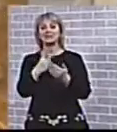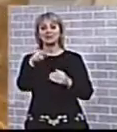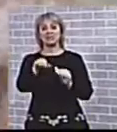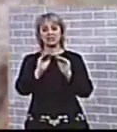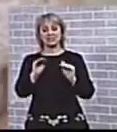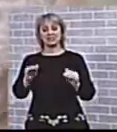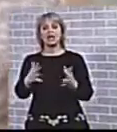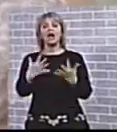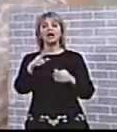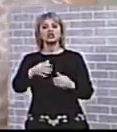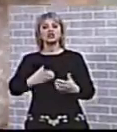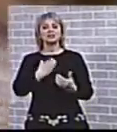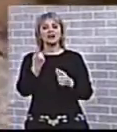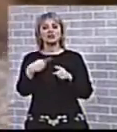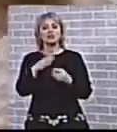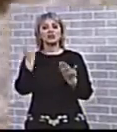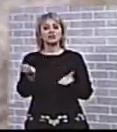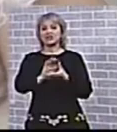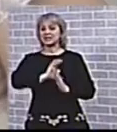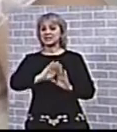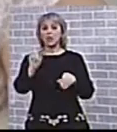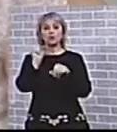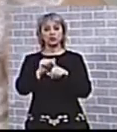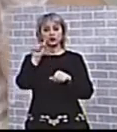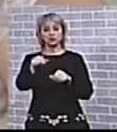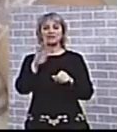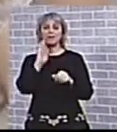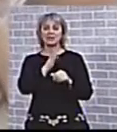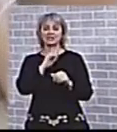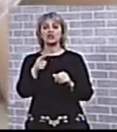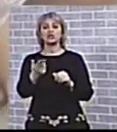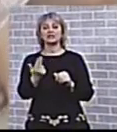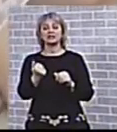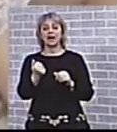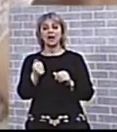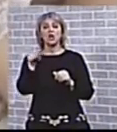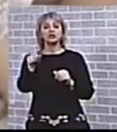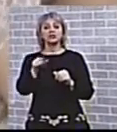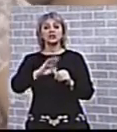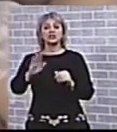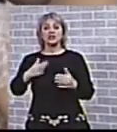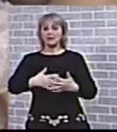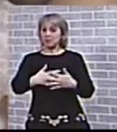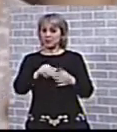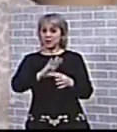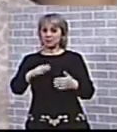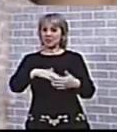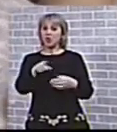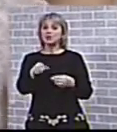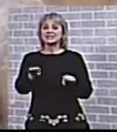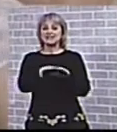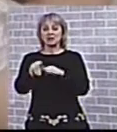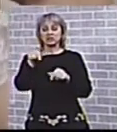детям. Конечно, страшно, потому что это незнакомое чувство материнства. Да, но ты его не выносил, да, в животе, но все